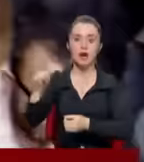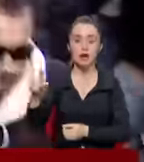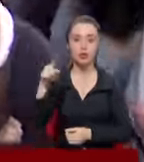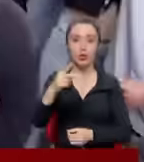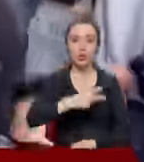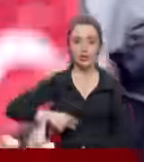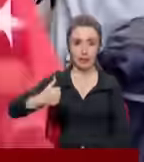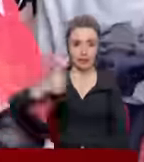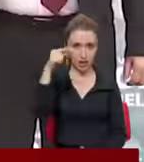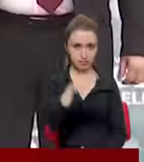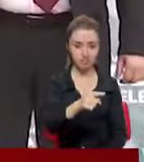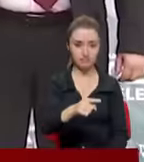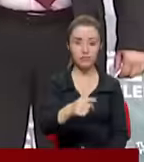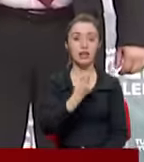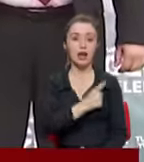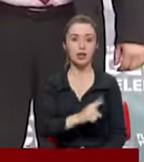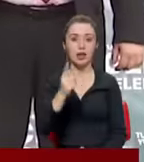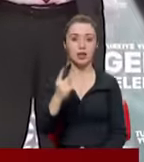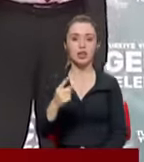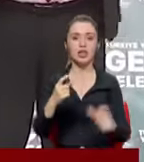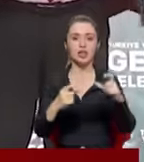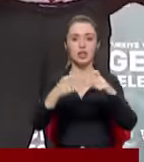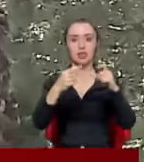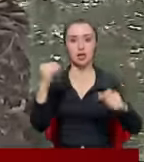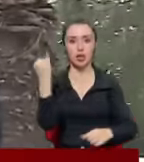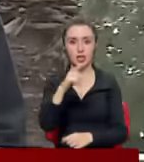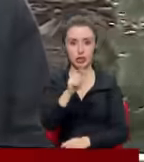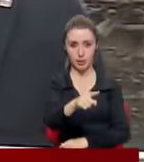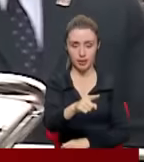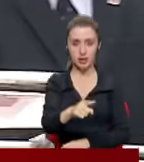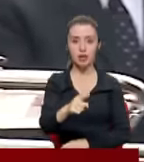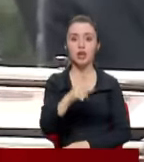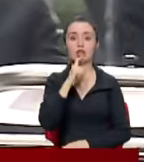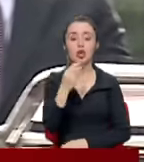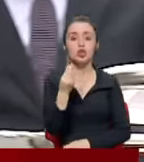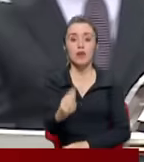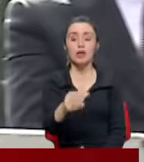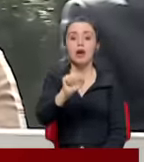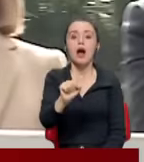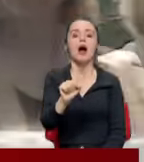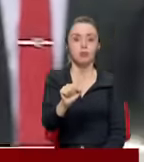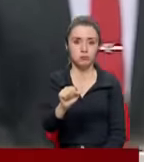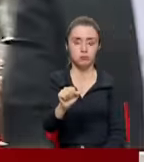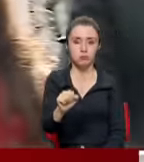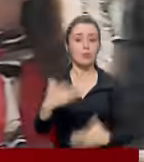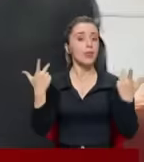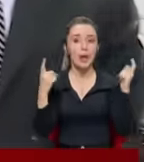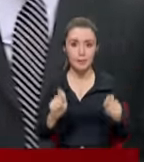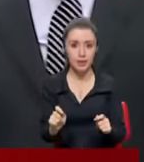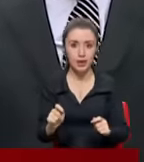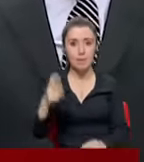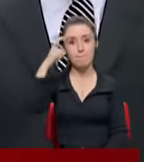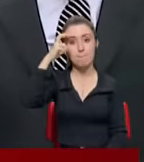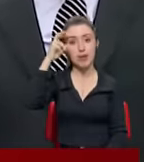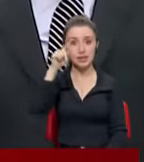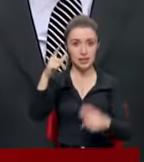mevcut belediye başkanı ve adayı Cengiz ergün'e yüklendi verdiği sözlerin hiçbirisini tutmadı ne yaptı